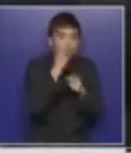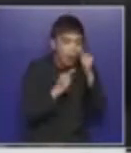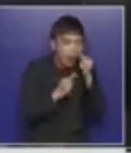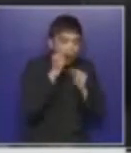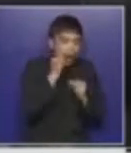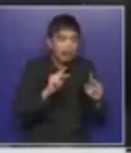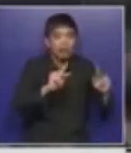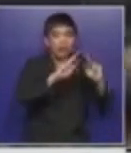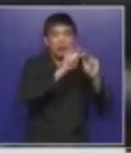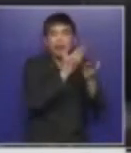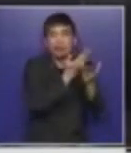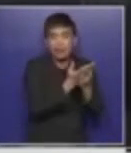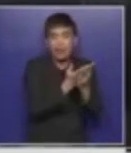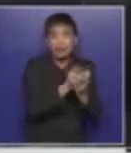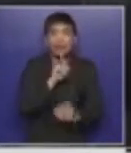มาแล้วนายกขี่ประเทศไทยไปทำไรอยู่ครับไม่แสดงความชอบเหมือนประเทศสิงคโปร์บ้างครับ